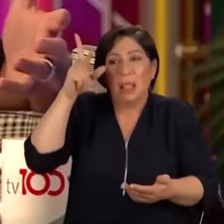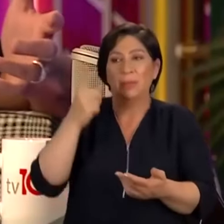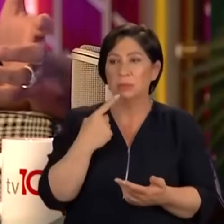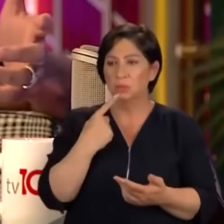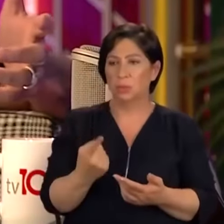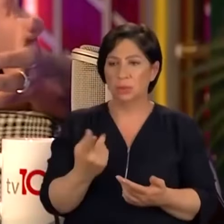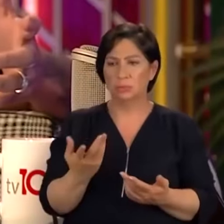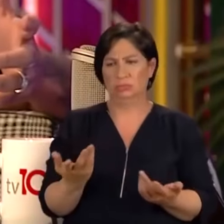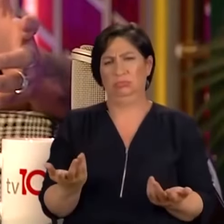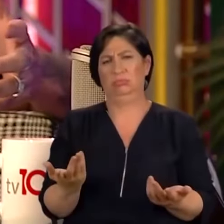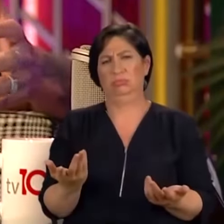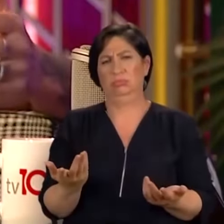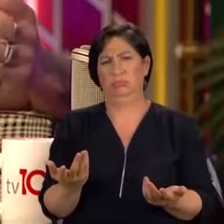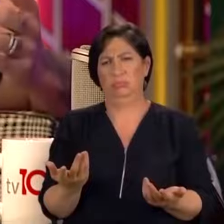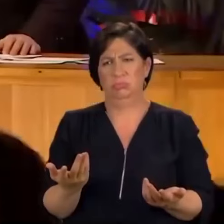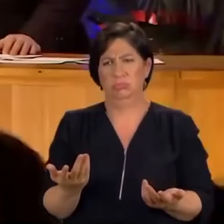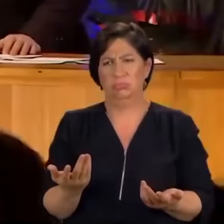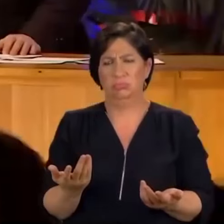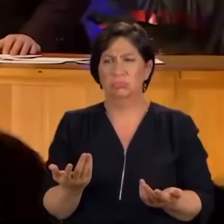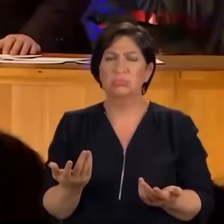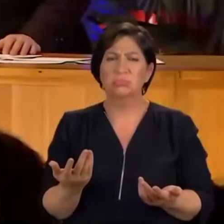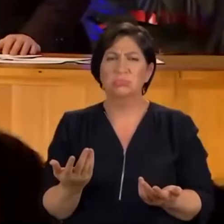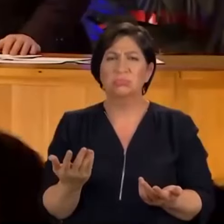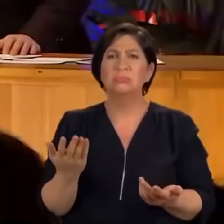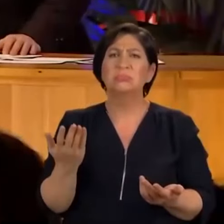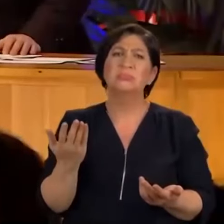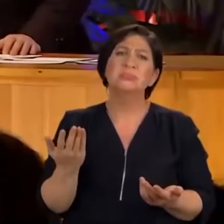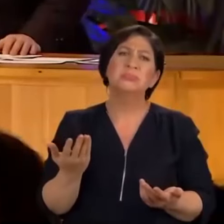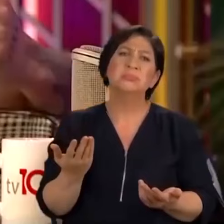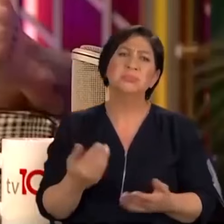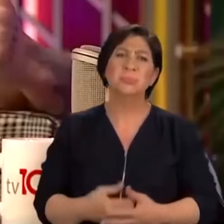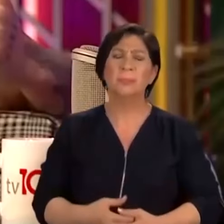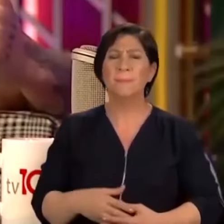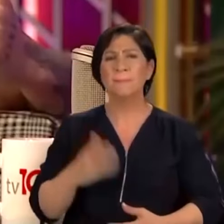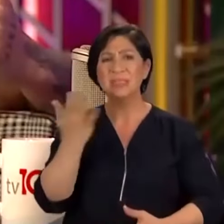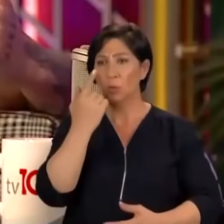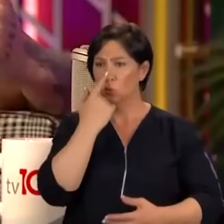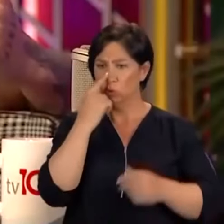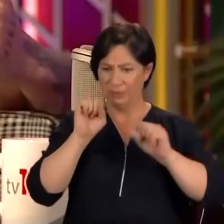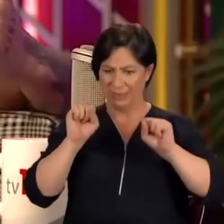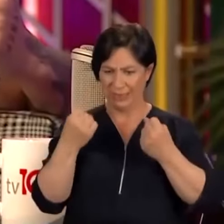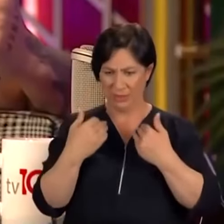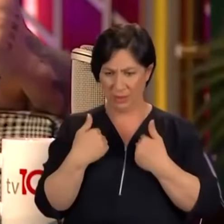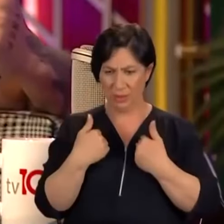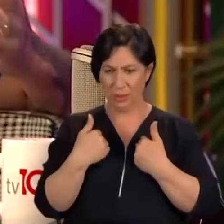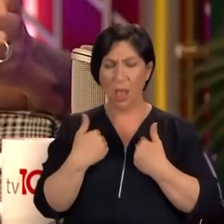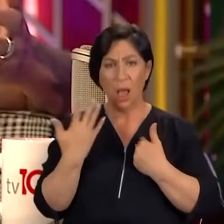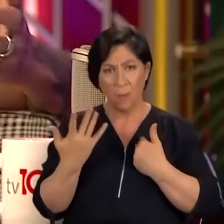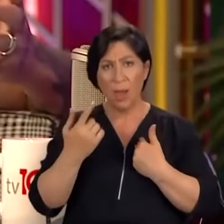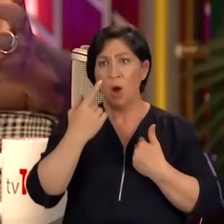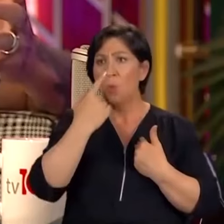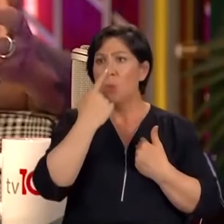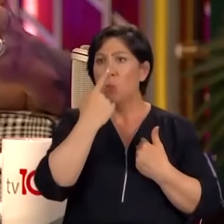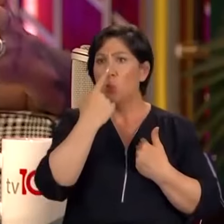dile getirdi mi işte Mesela Eee burnum kırıldı ama